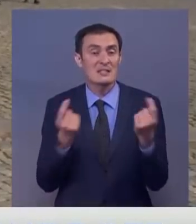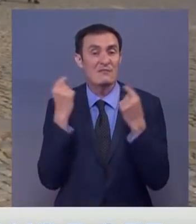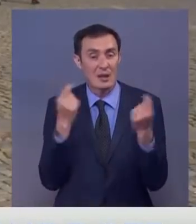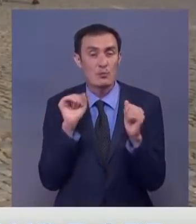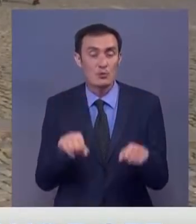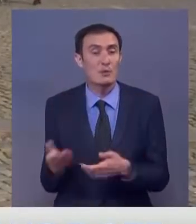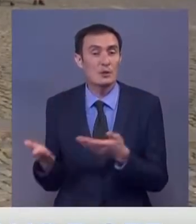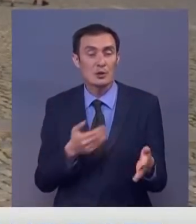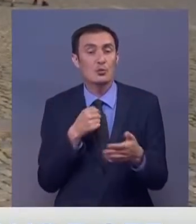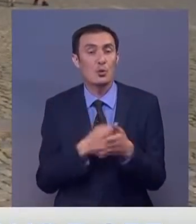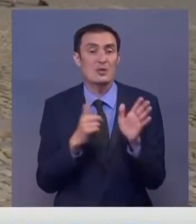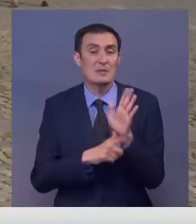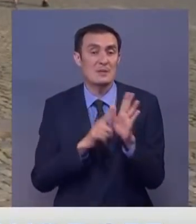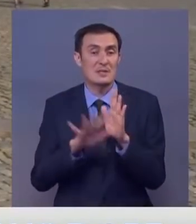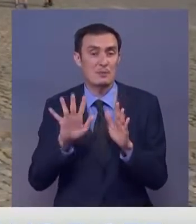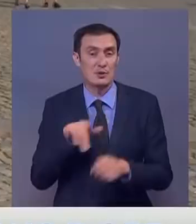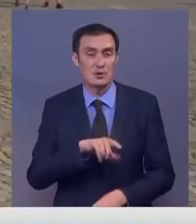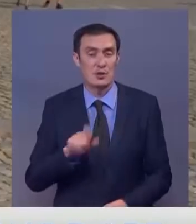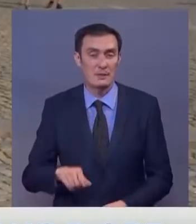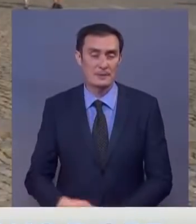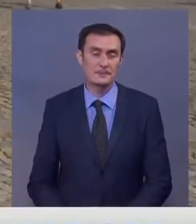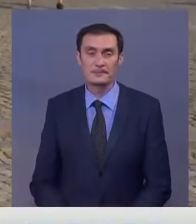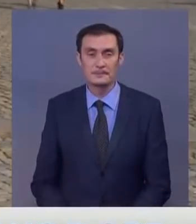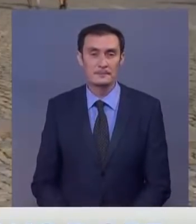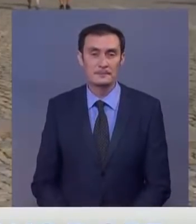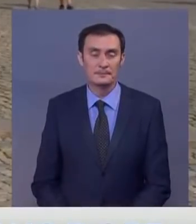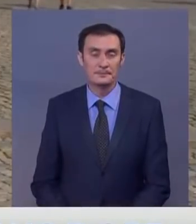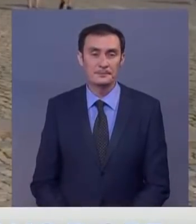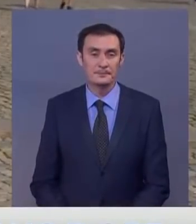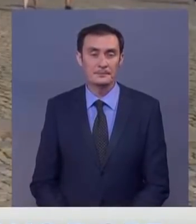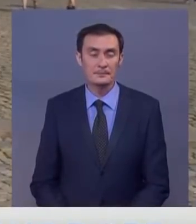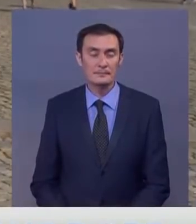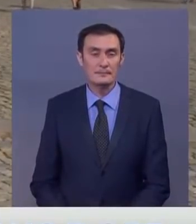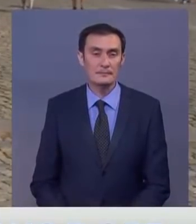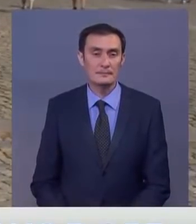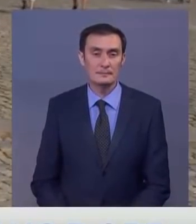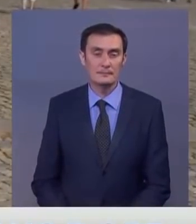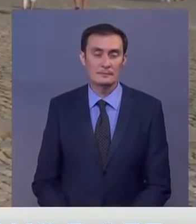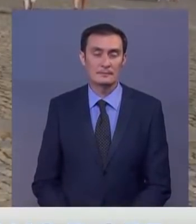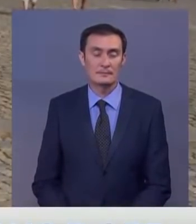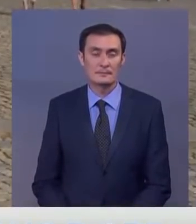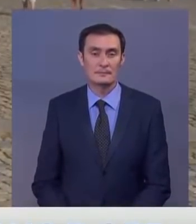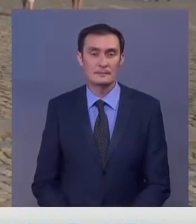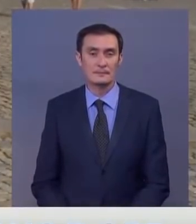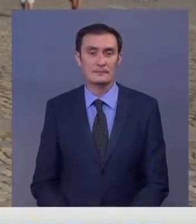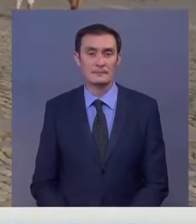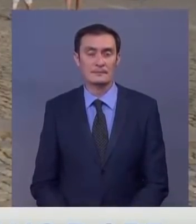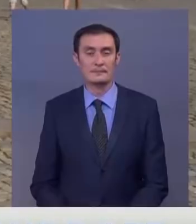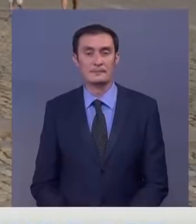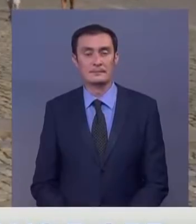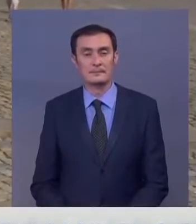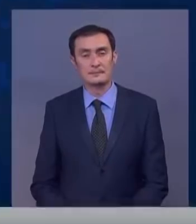можно пригласить до 75 человек. Шолпан Найманбаева, Милослав Лавриновский, Хабар 24, Германия.